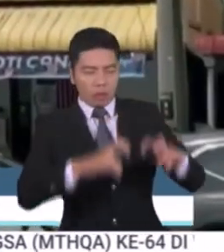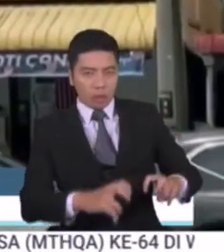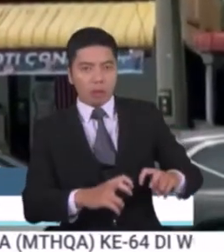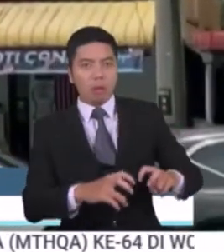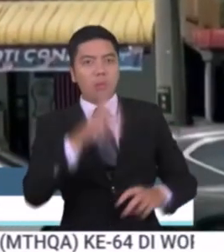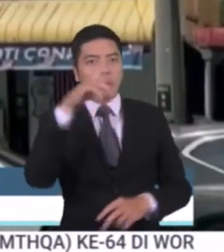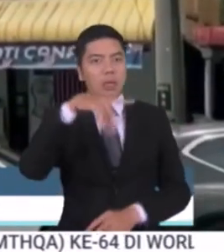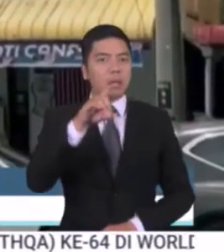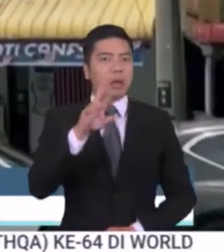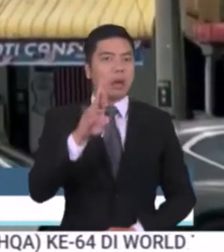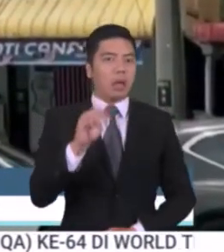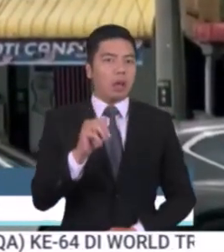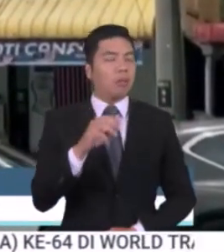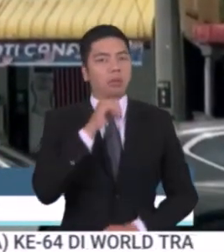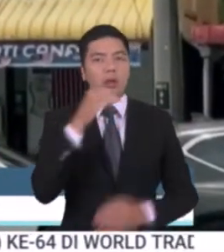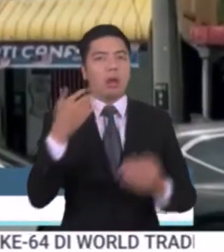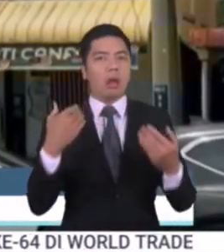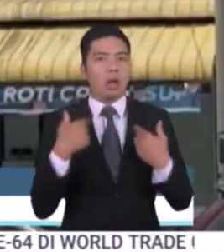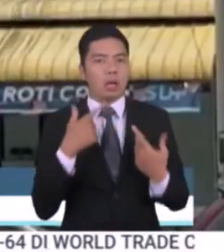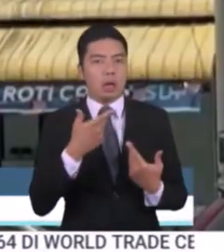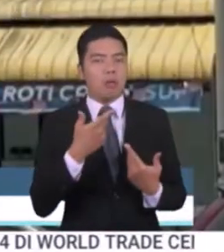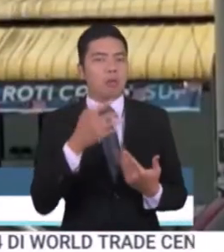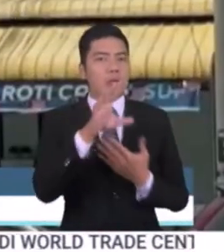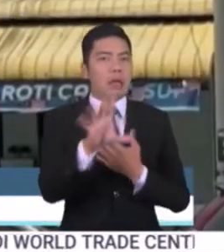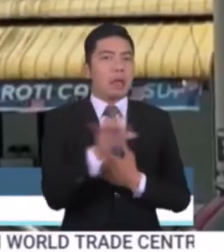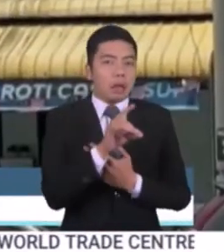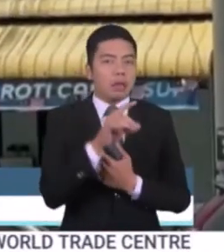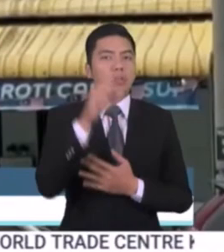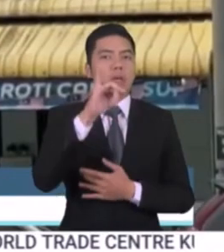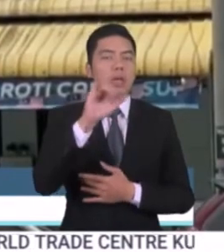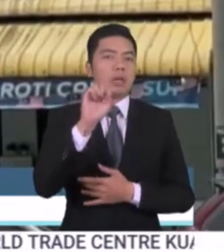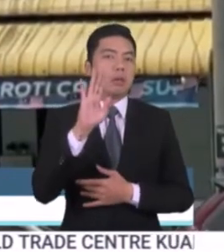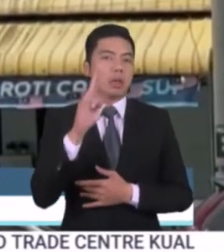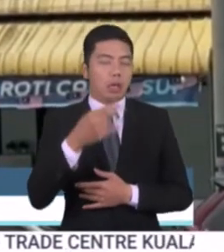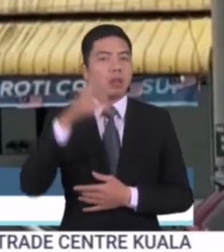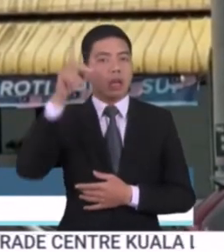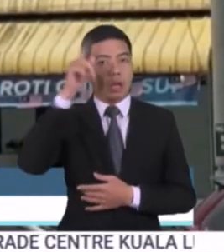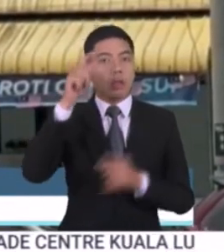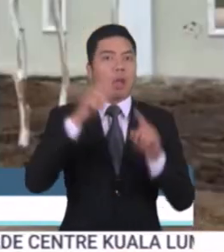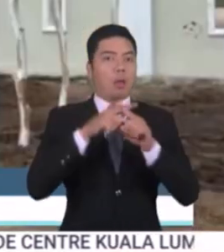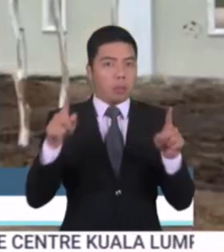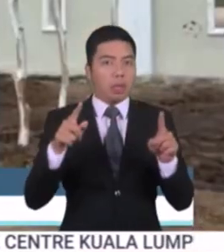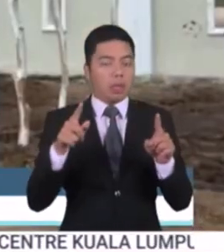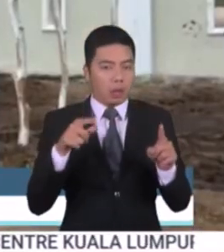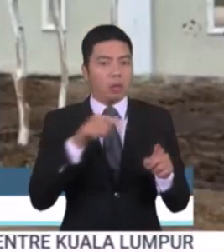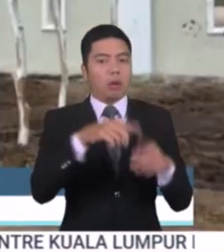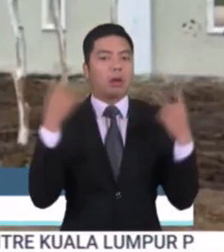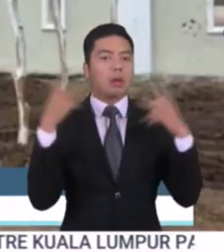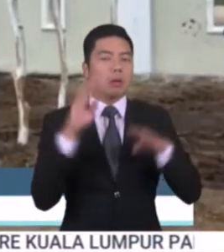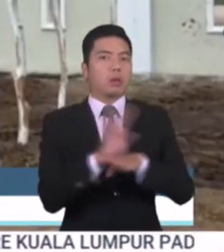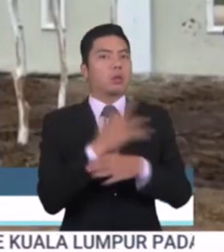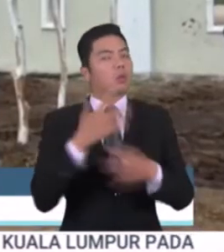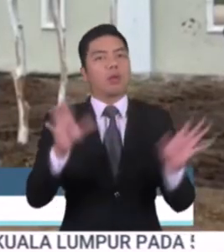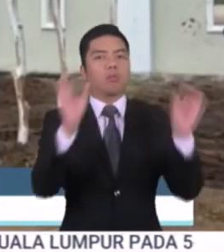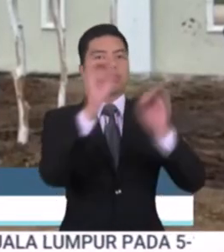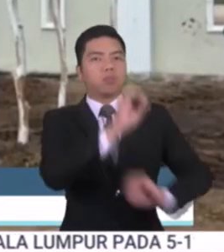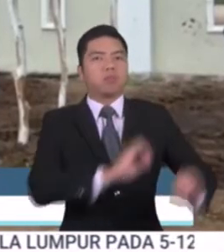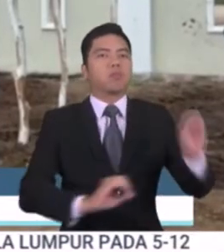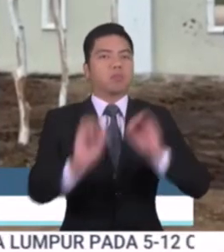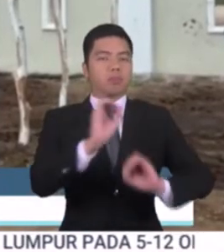PGRM tidak menemukan anak-anak pengikut GISBH di Terengganu. Malah, premis milik mereka turut dikosongkan.